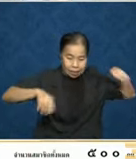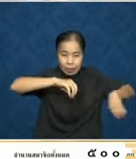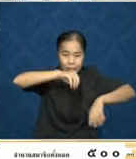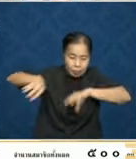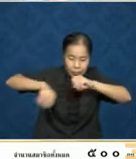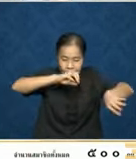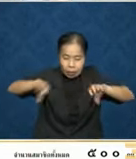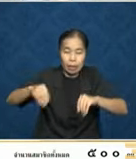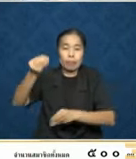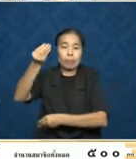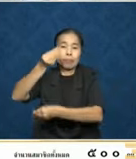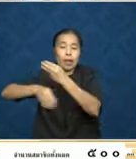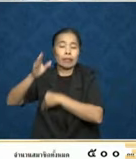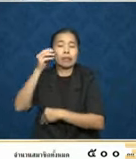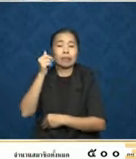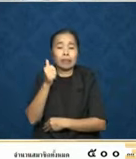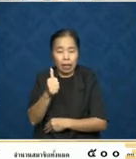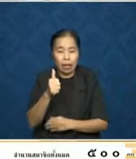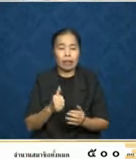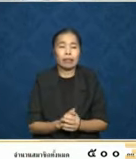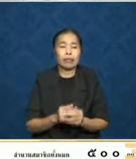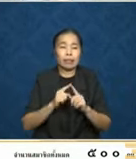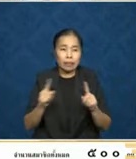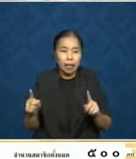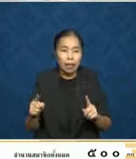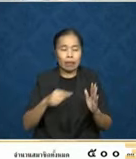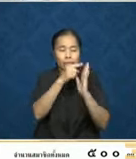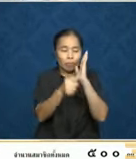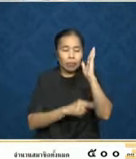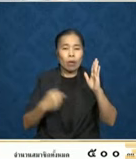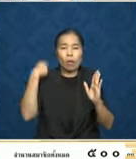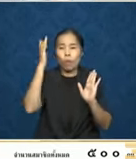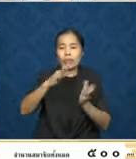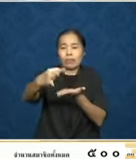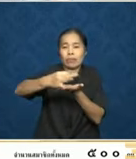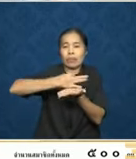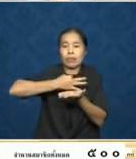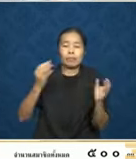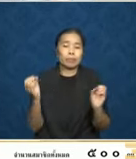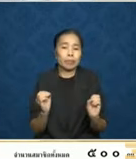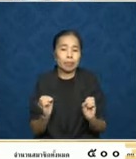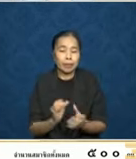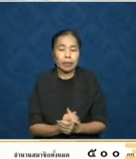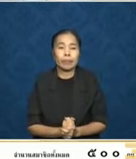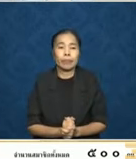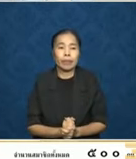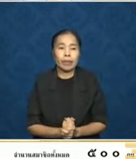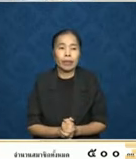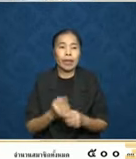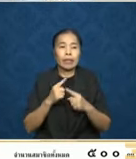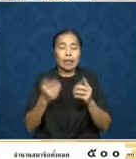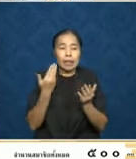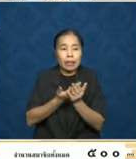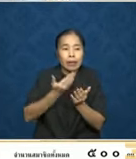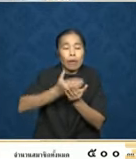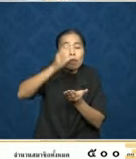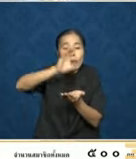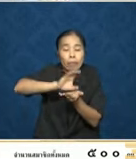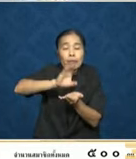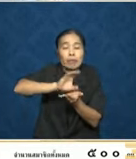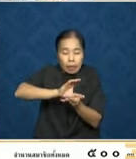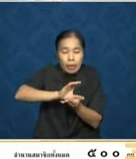อได้ไปขายต่อได้เพียงแต่ว่าในหลายที่เนี่ยไม่มีที่รับซื้อนะคะเพราะฉะนั้นเนี่ยสิ่งหนึ่งเนี่ยนอกเหนือจากงบประมาณในการ